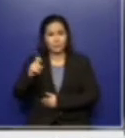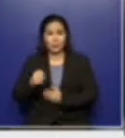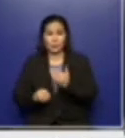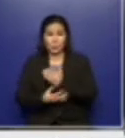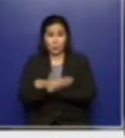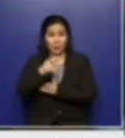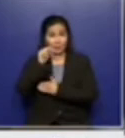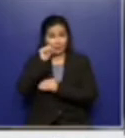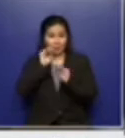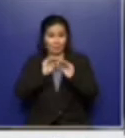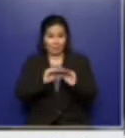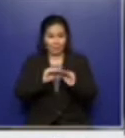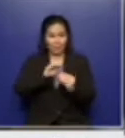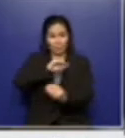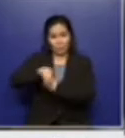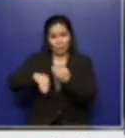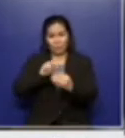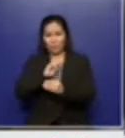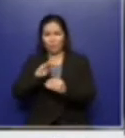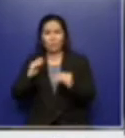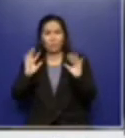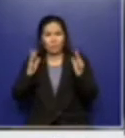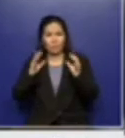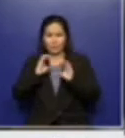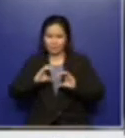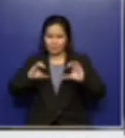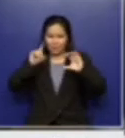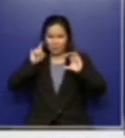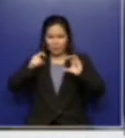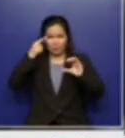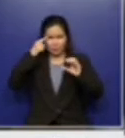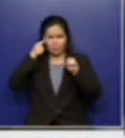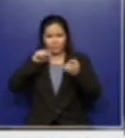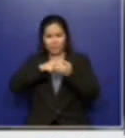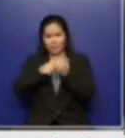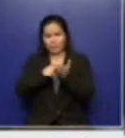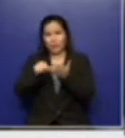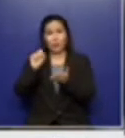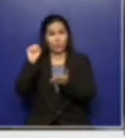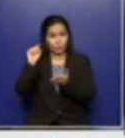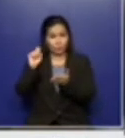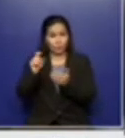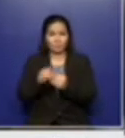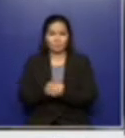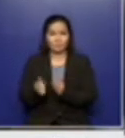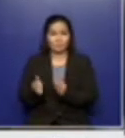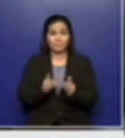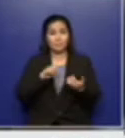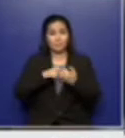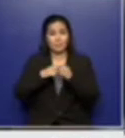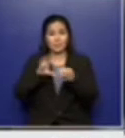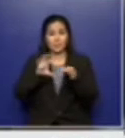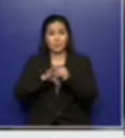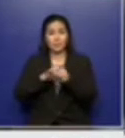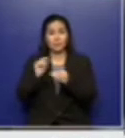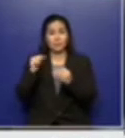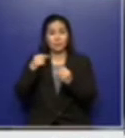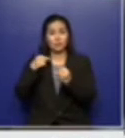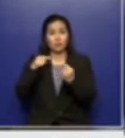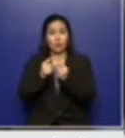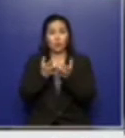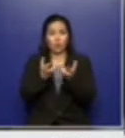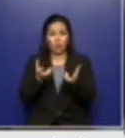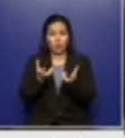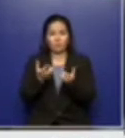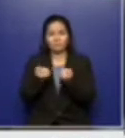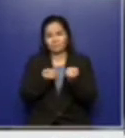ได้แหล่งน้ำก็ไม่มีรัฐบาลต้องแก้ไขเรื่องนี้ด่วนครับปัญหาการขนส่งในภาคพืชผลการเกษต